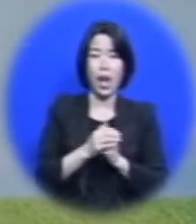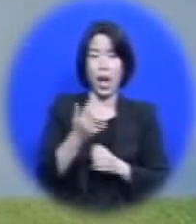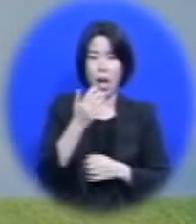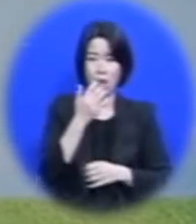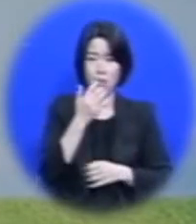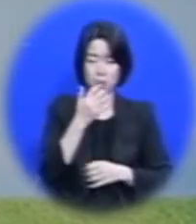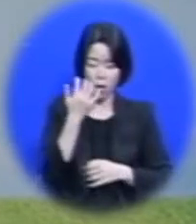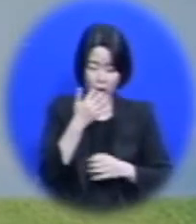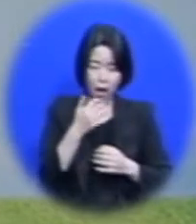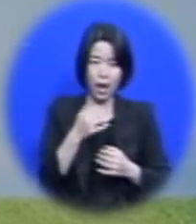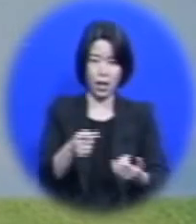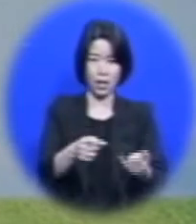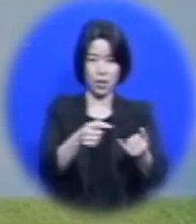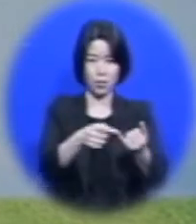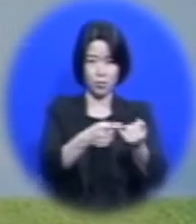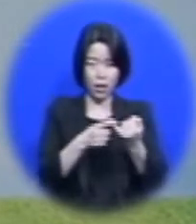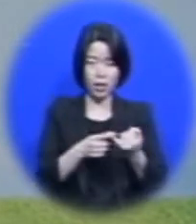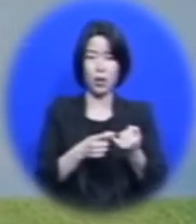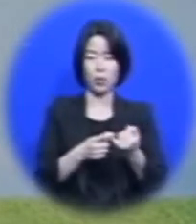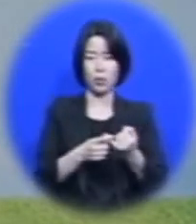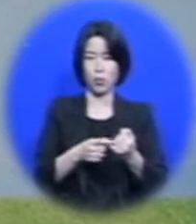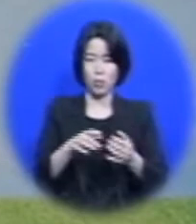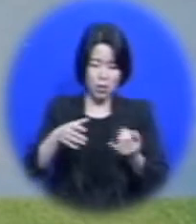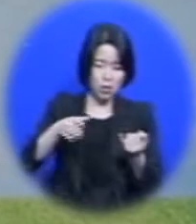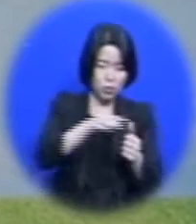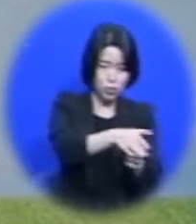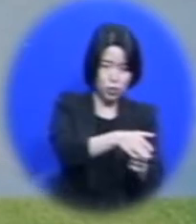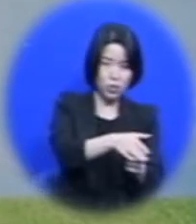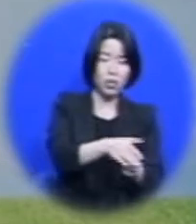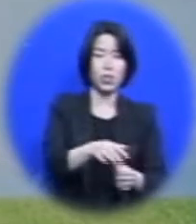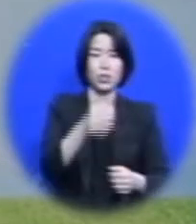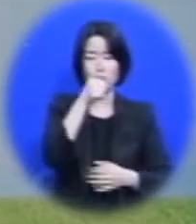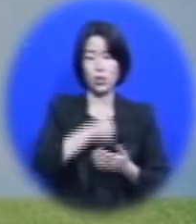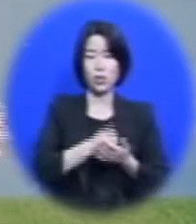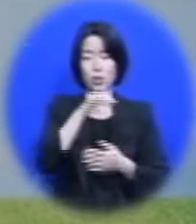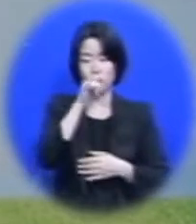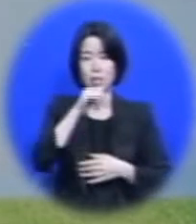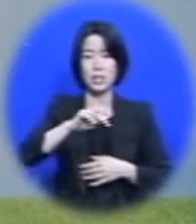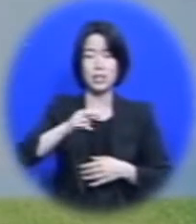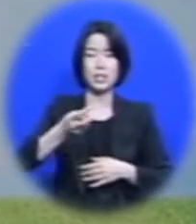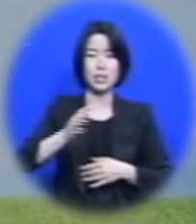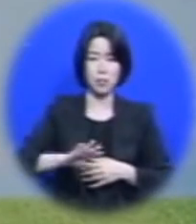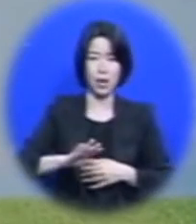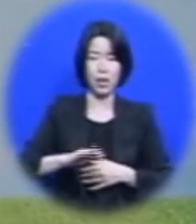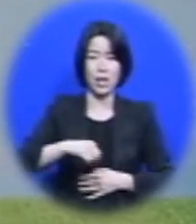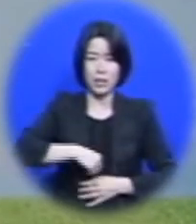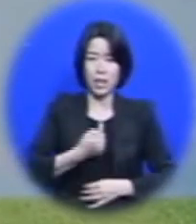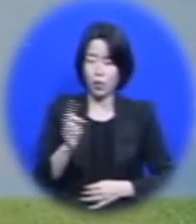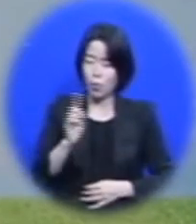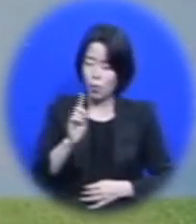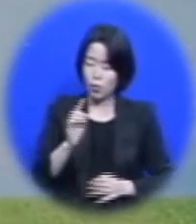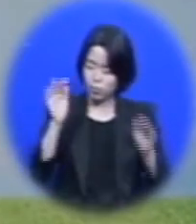간음죄를 짓고 살인죄를 지은 것도 그렇지만 어떻게 그걸 자기 자신이 그렇게 까맣게 모를 수가 있냐